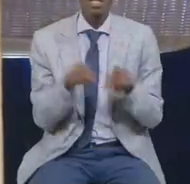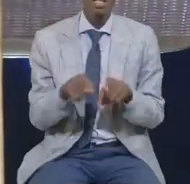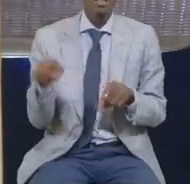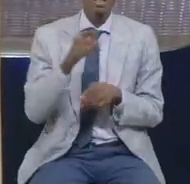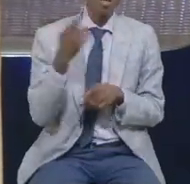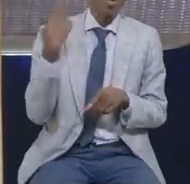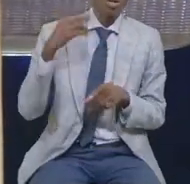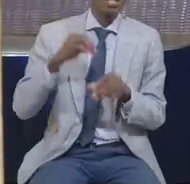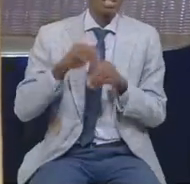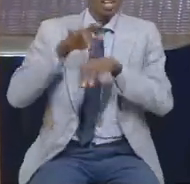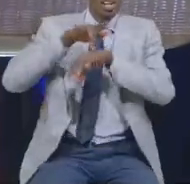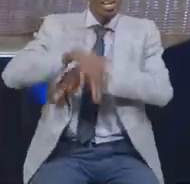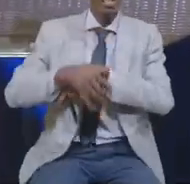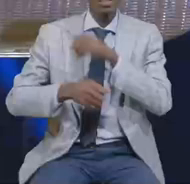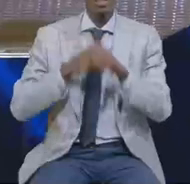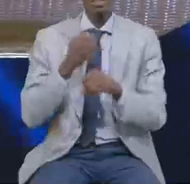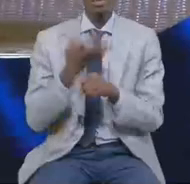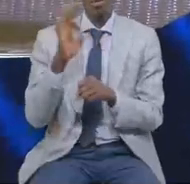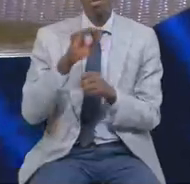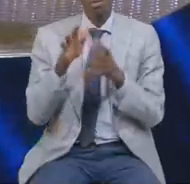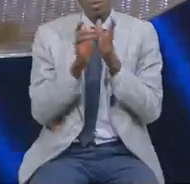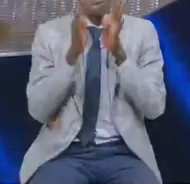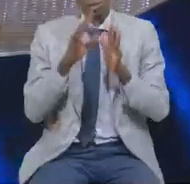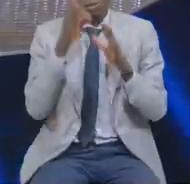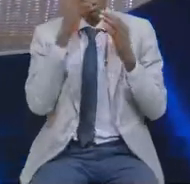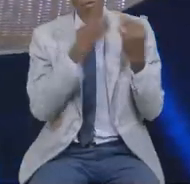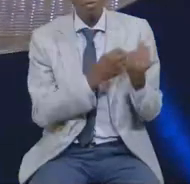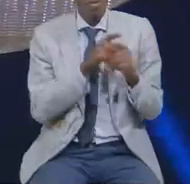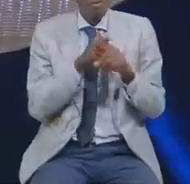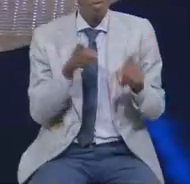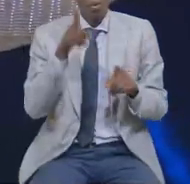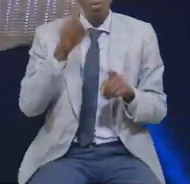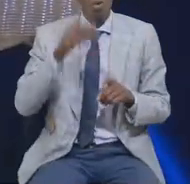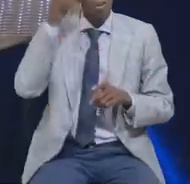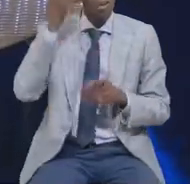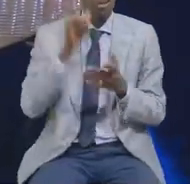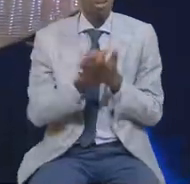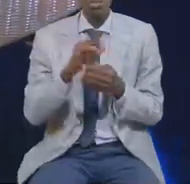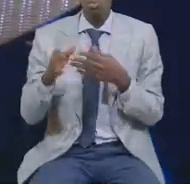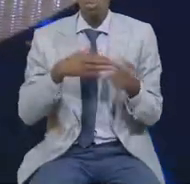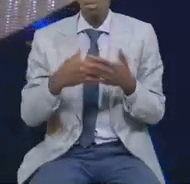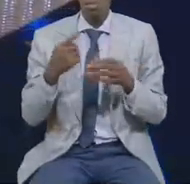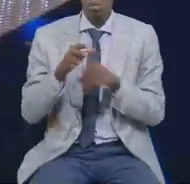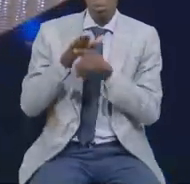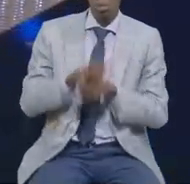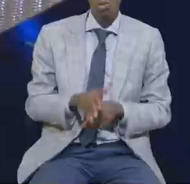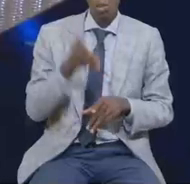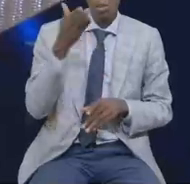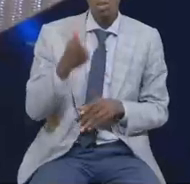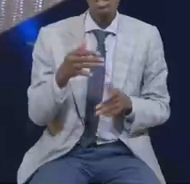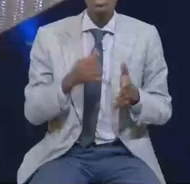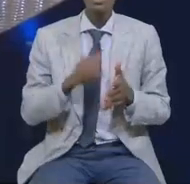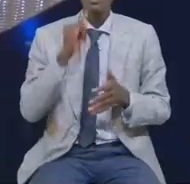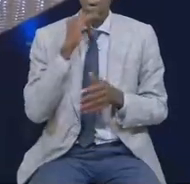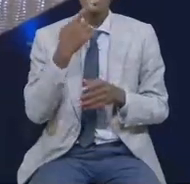étaient aux premières années de leur foi chrétienne. Mais vous devez comprendre, quelle que soit la pression, c'est l'épreuve de